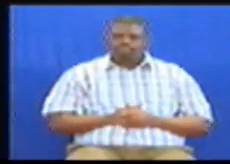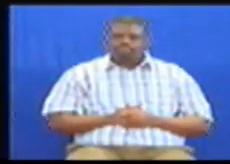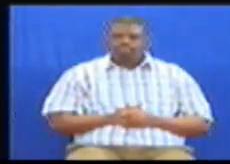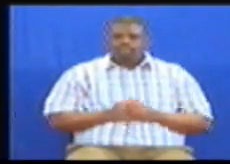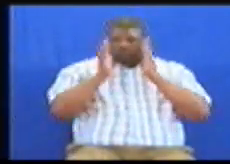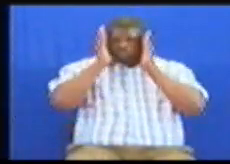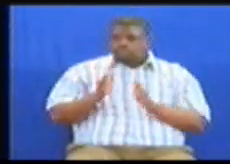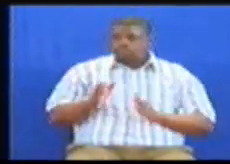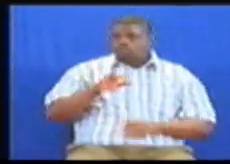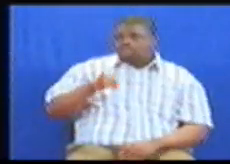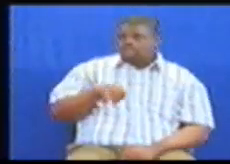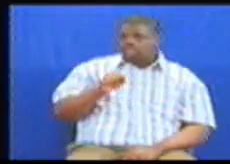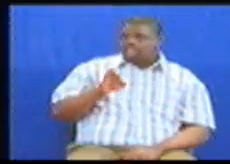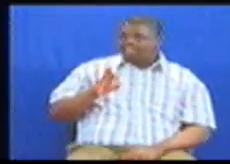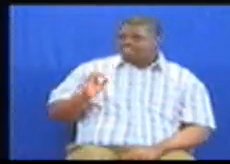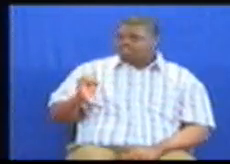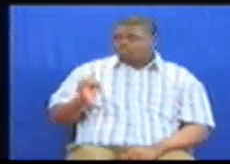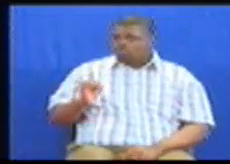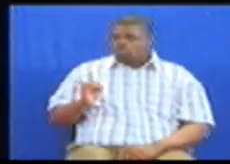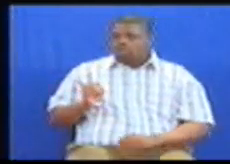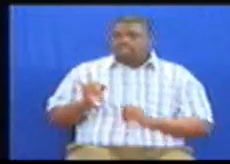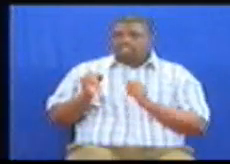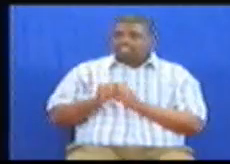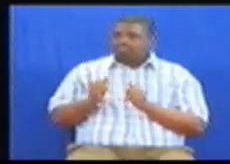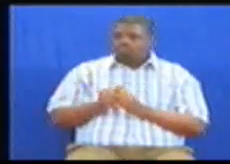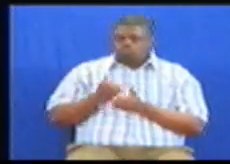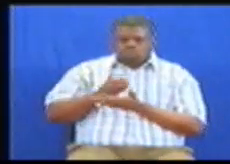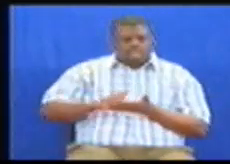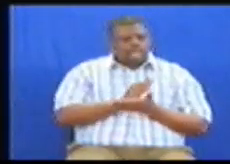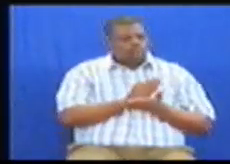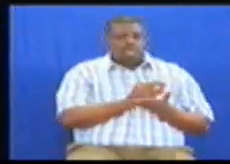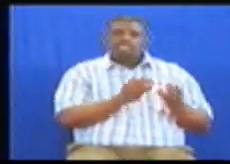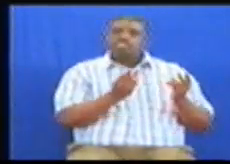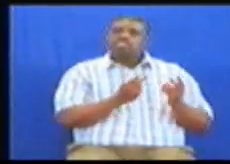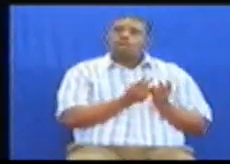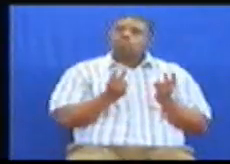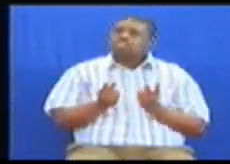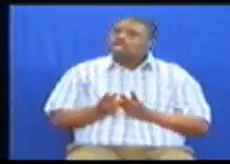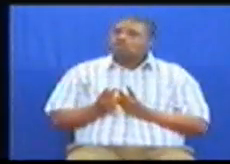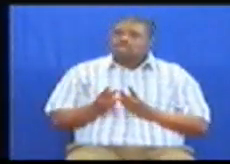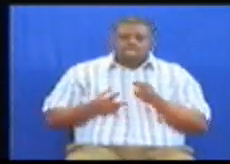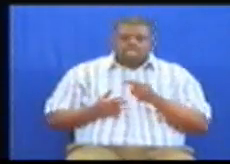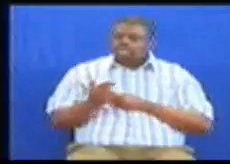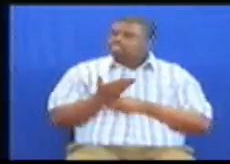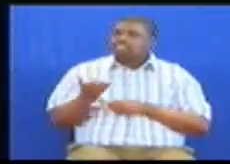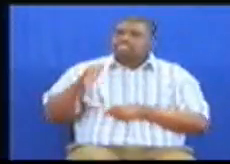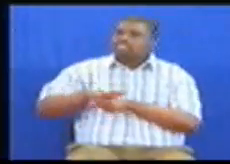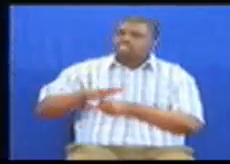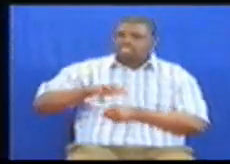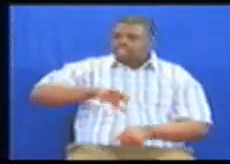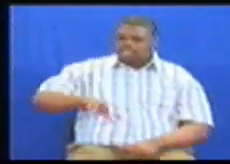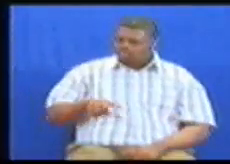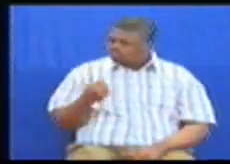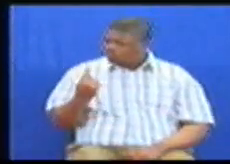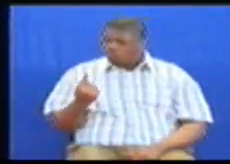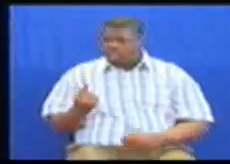Mheshimiwa Jafo, ni kweli hilo jambo la kugawa sawa sawa, kuna kata nyingine ni nyingi sana kwenye jimbo moja. Sasa